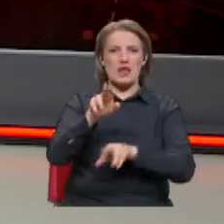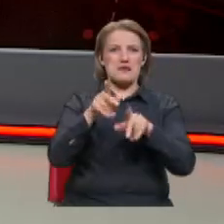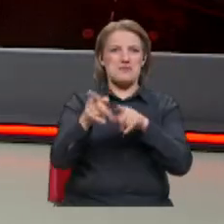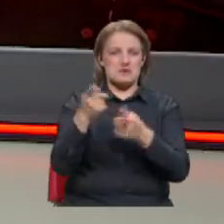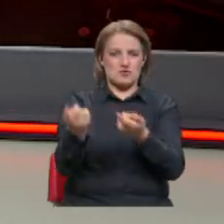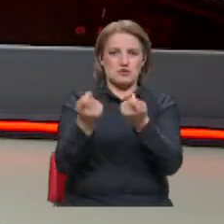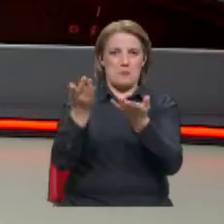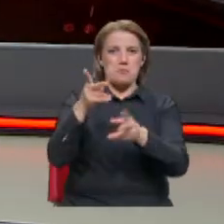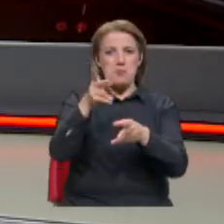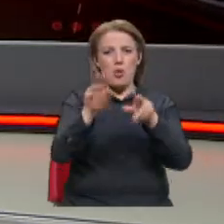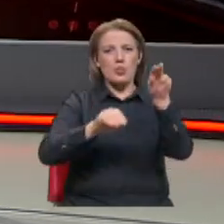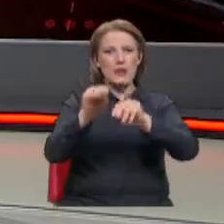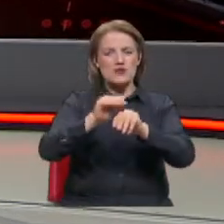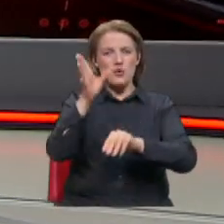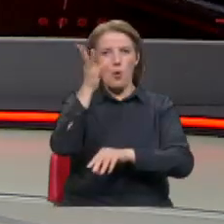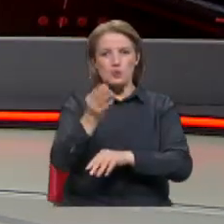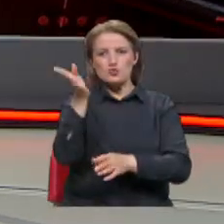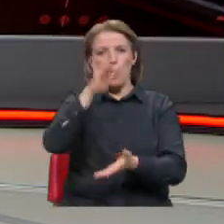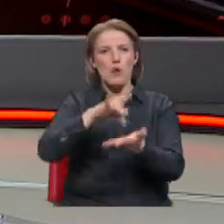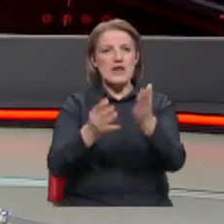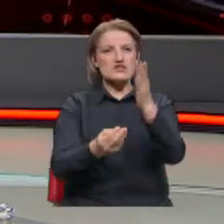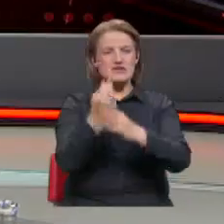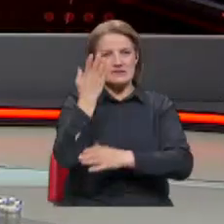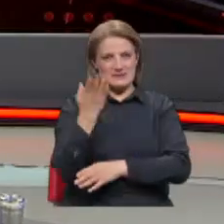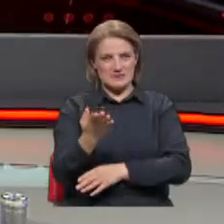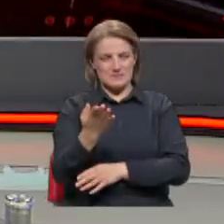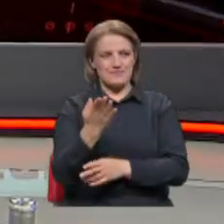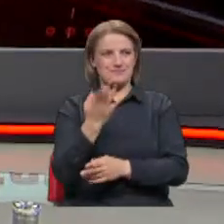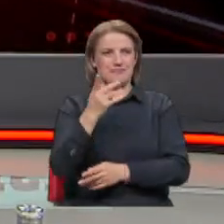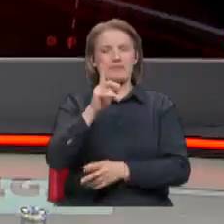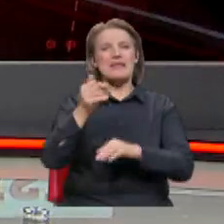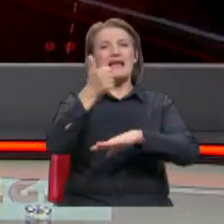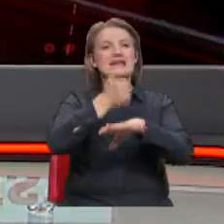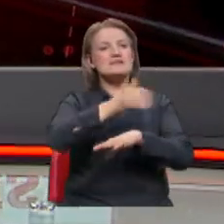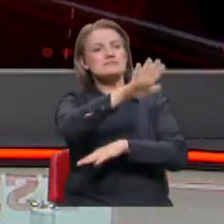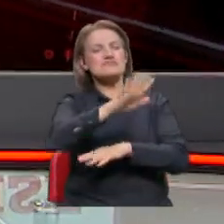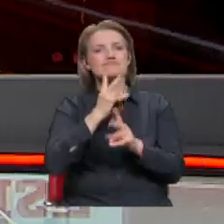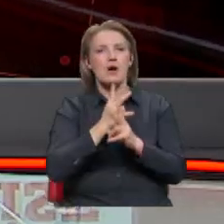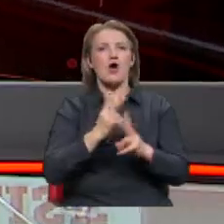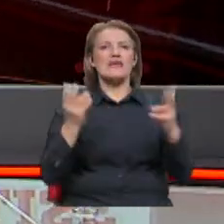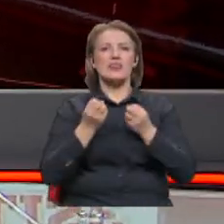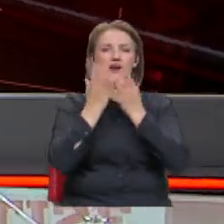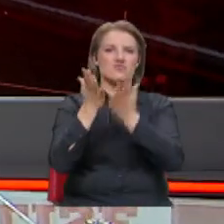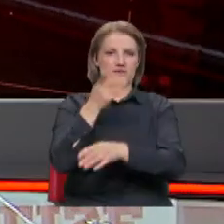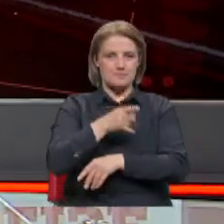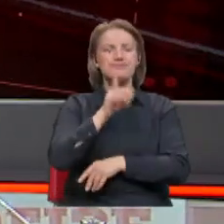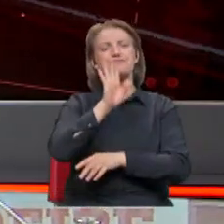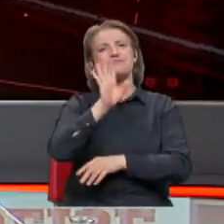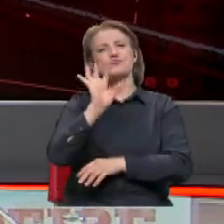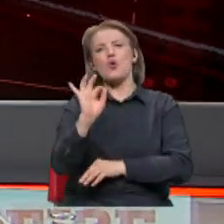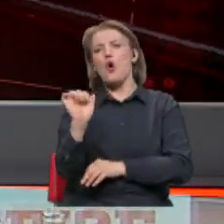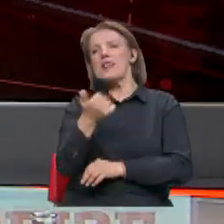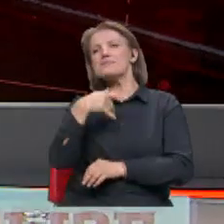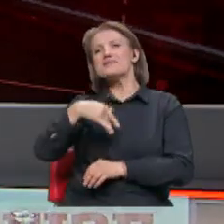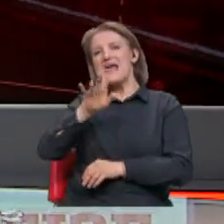çalışılması bunların montaj olduğu sonra ortaya çıktı Hatta itiraf edildi iktidar kanadı tarafından çok da önemli